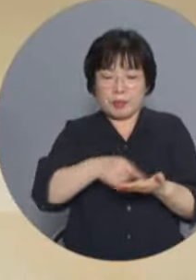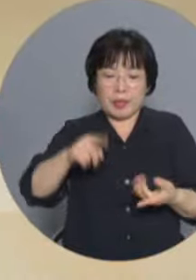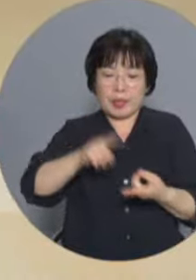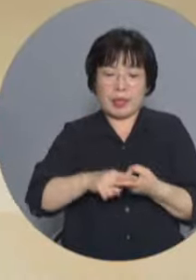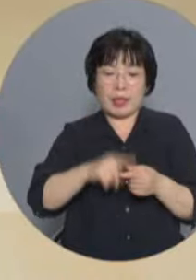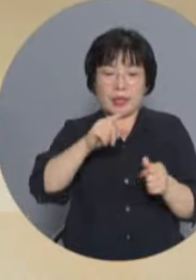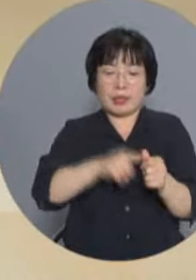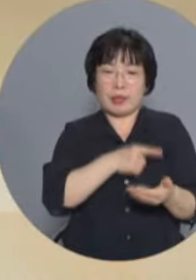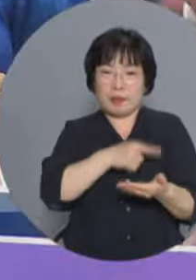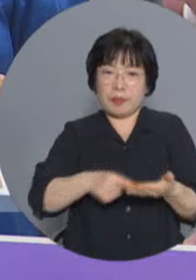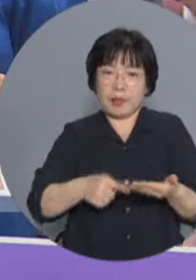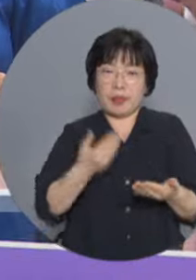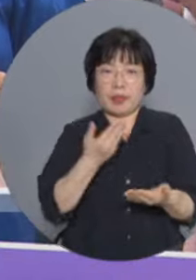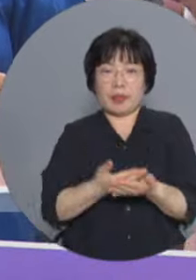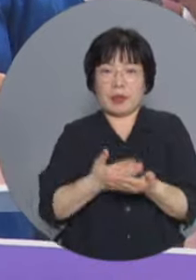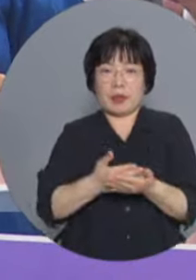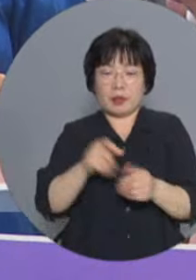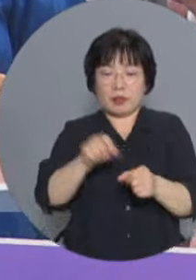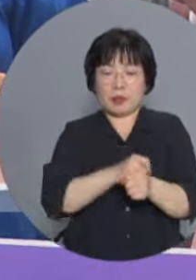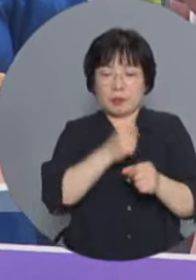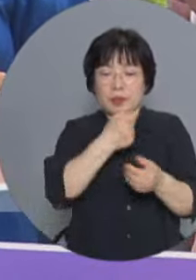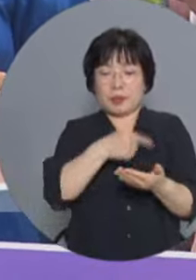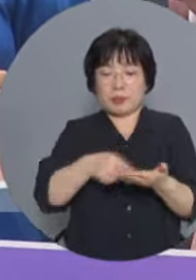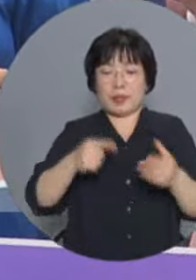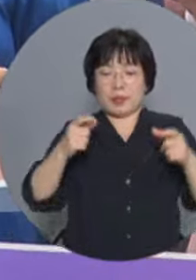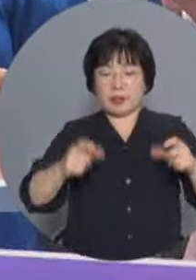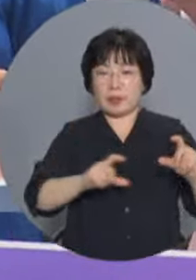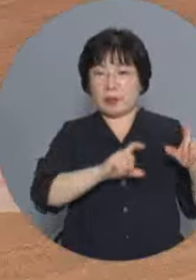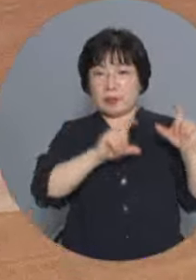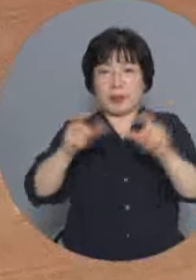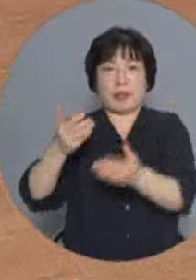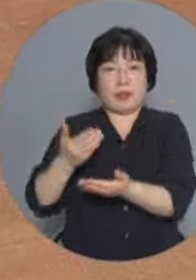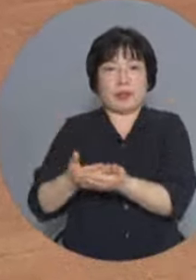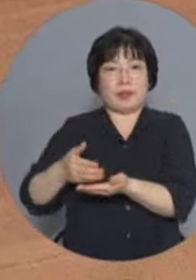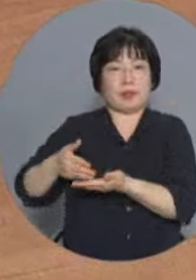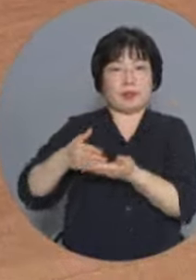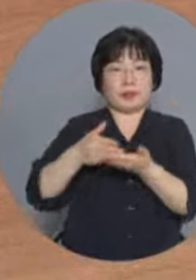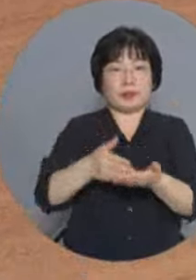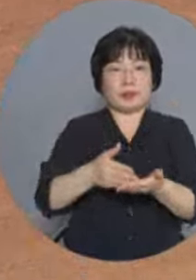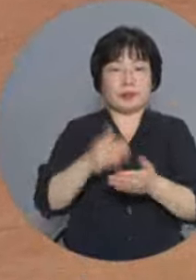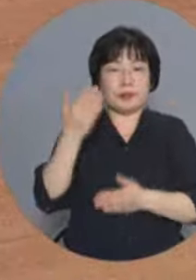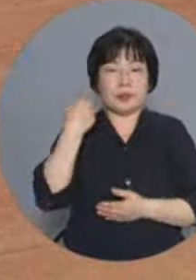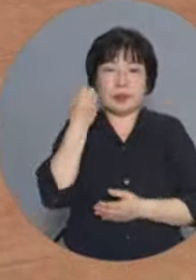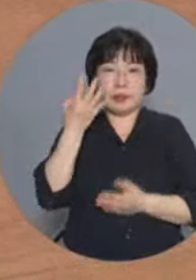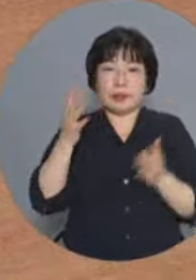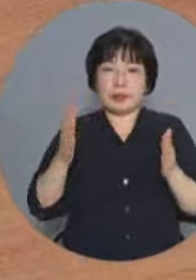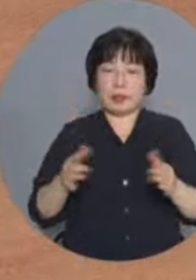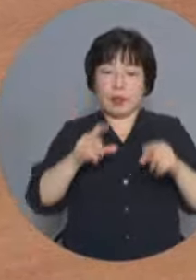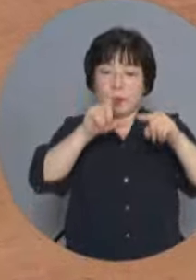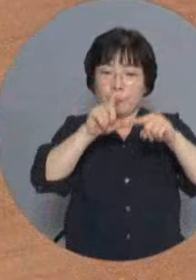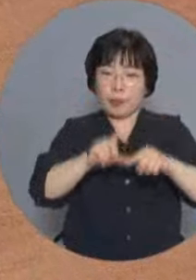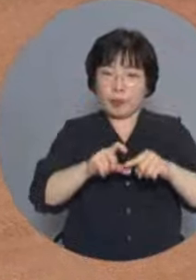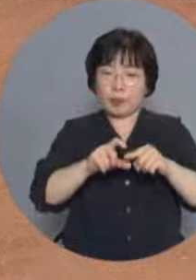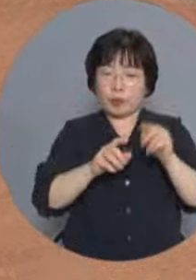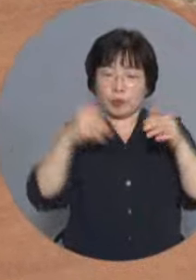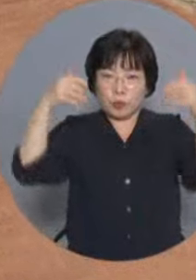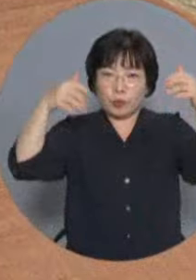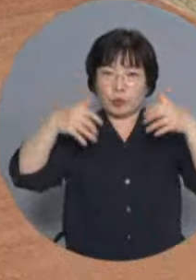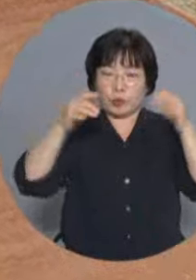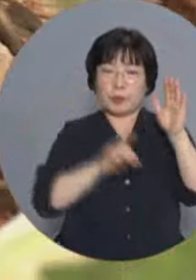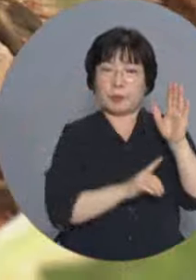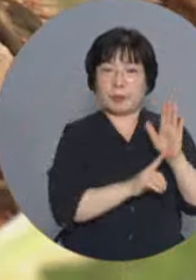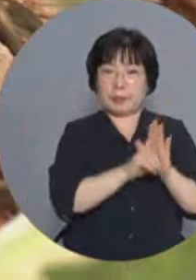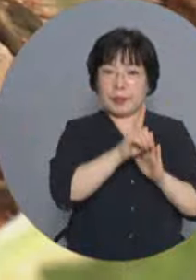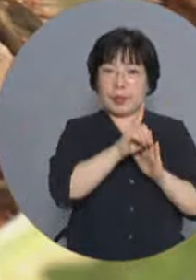인정하고 특별 재난지역으로 선포할 것을 촉구했습니다. 실제로 최근 4개월 동안 평균 기온과 강수량은